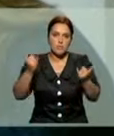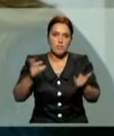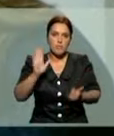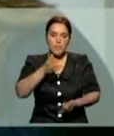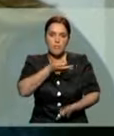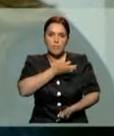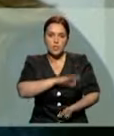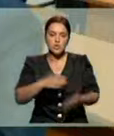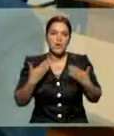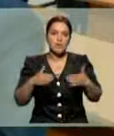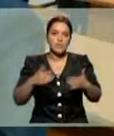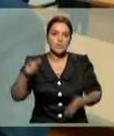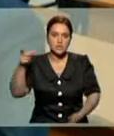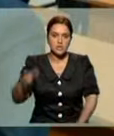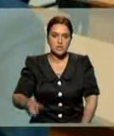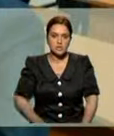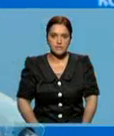в пользу выпускника.